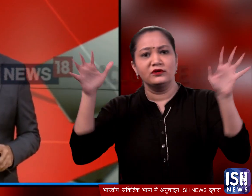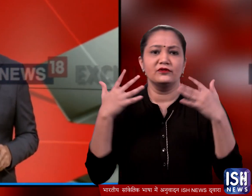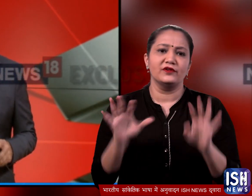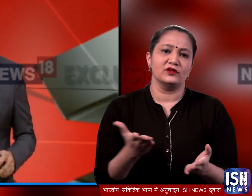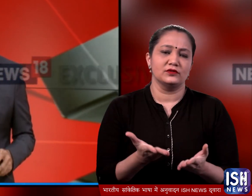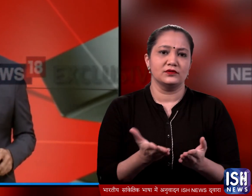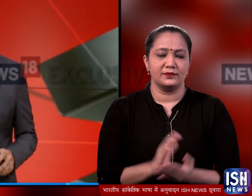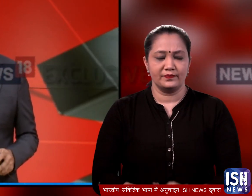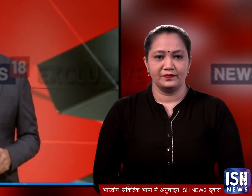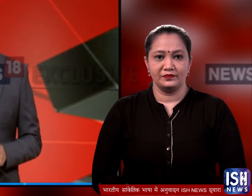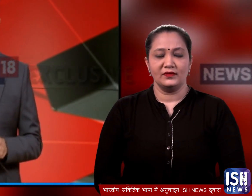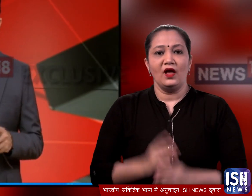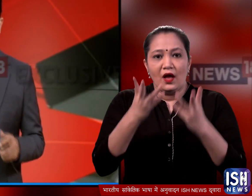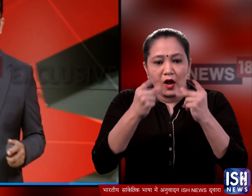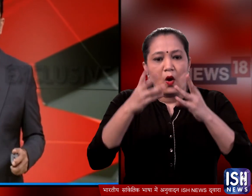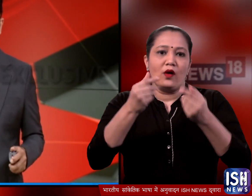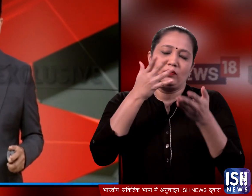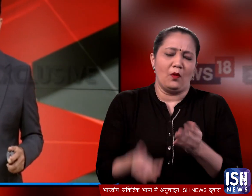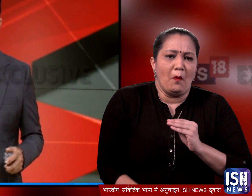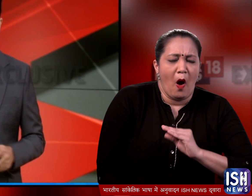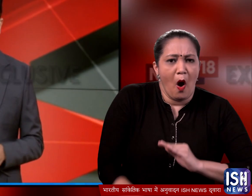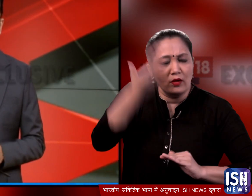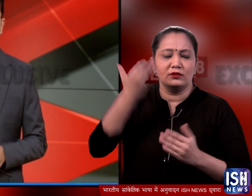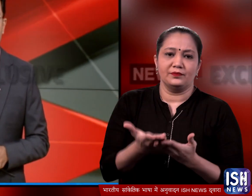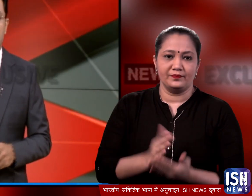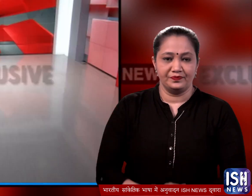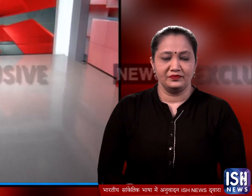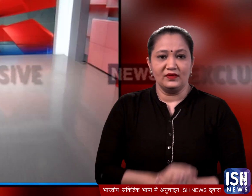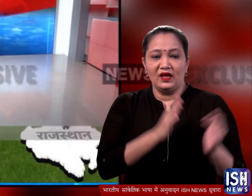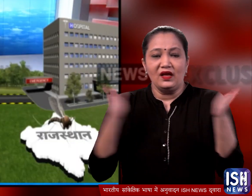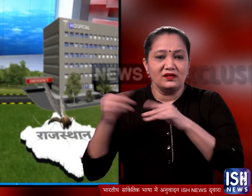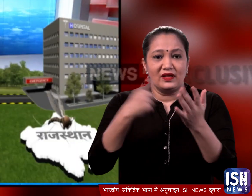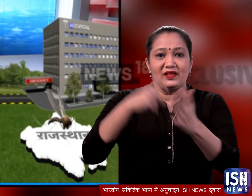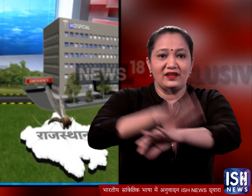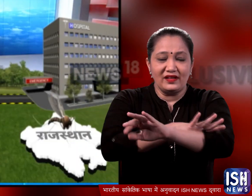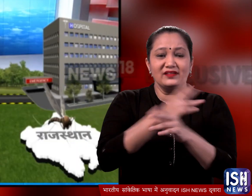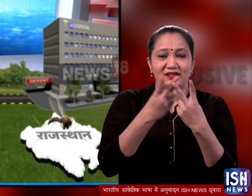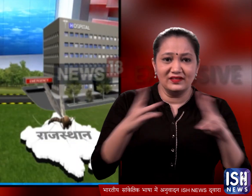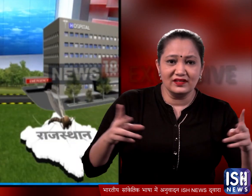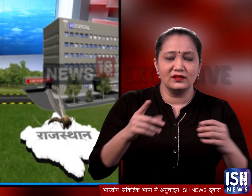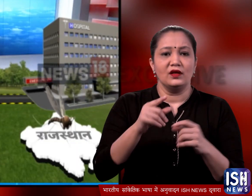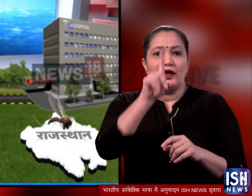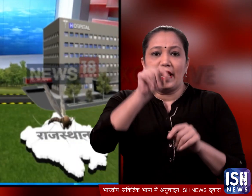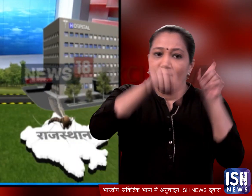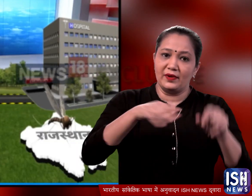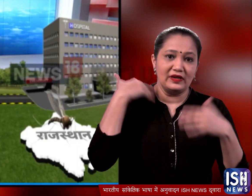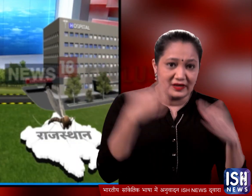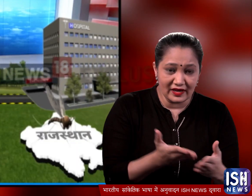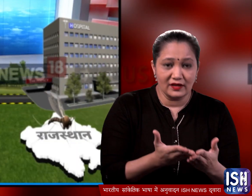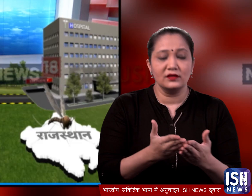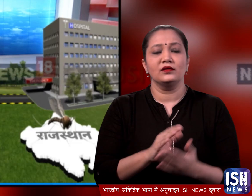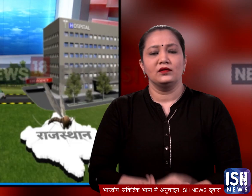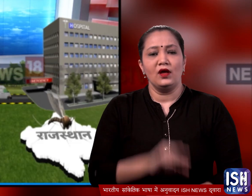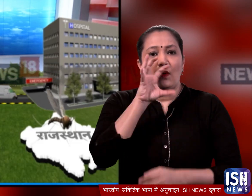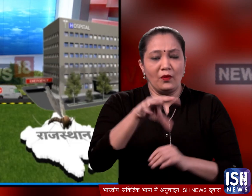से रोक पाना मुश्किल हो गया। नतीजा आंकड़ों के रूप में सामने है, जिनके मुताबिक इस मौसम में राजस्थान में डेंगू से 10 लोगों की मौत हो गई,